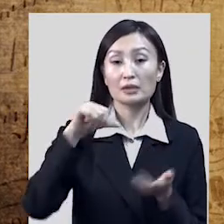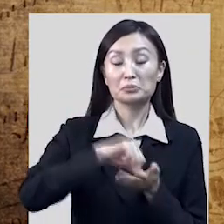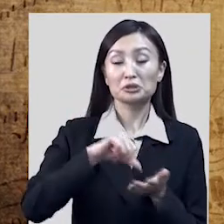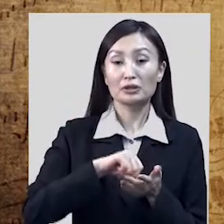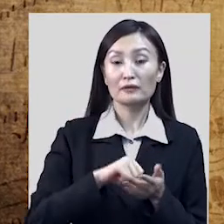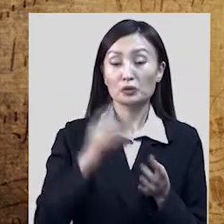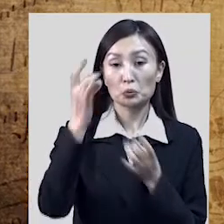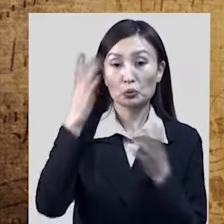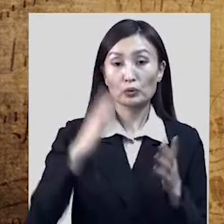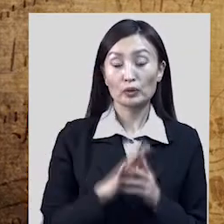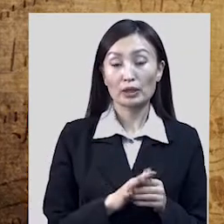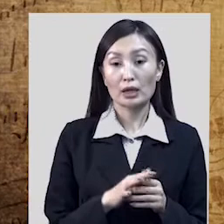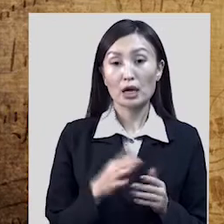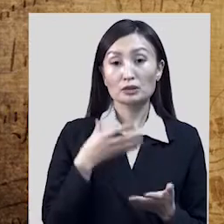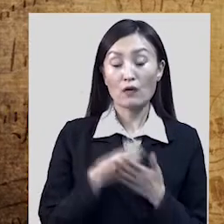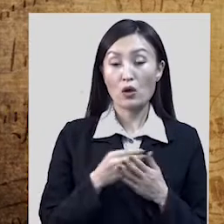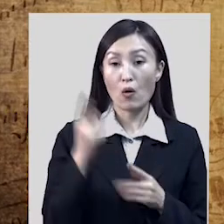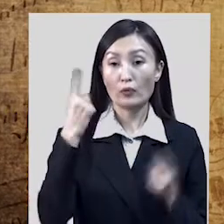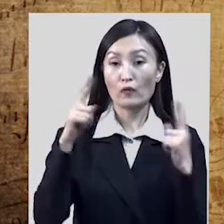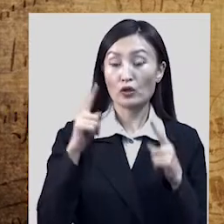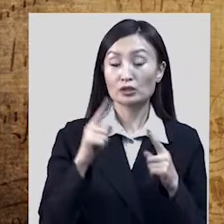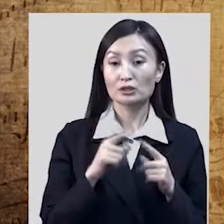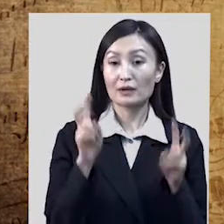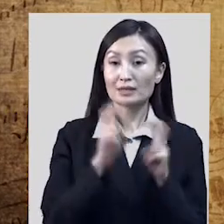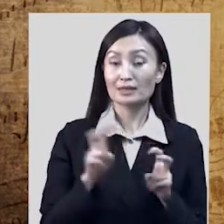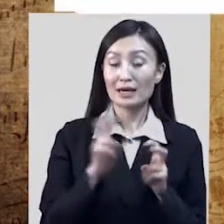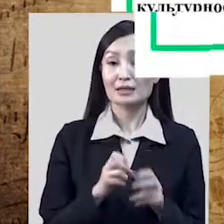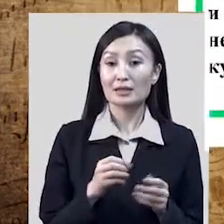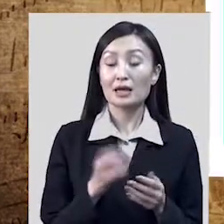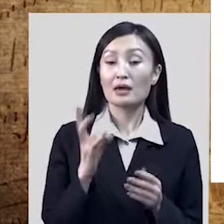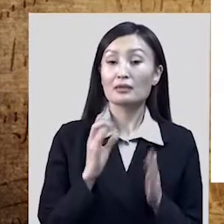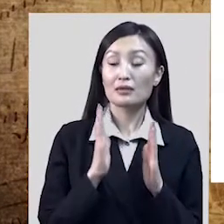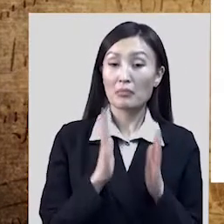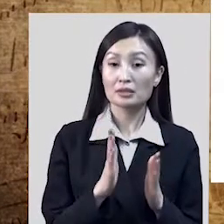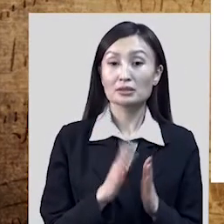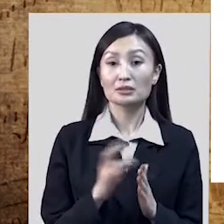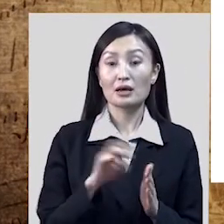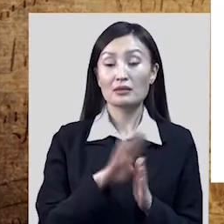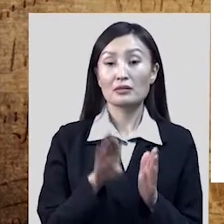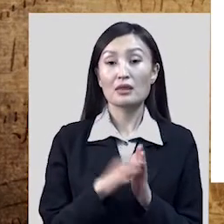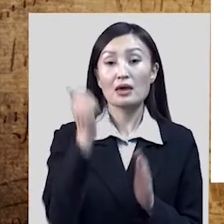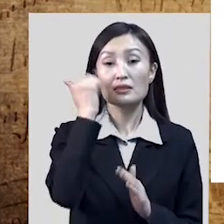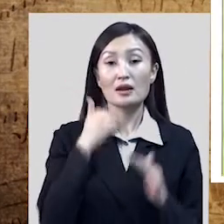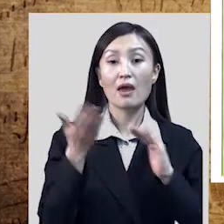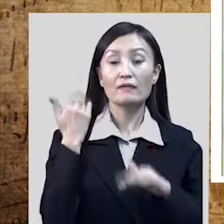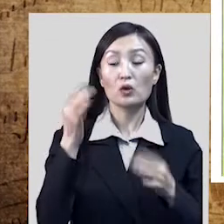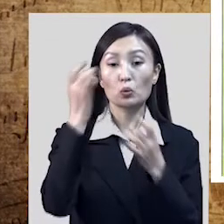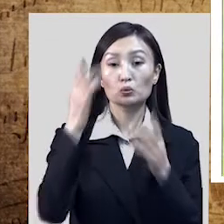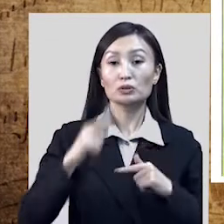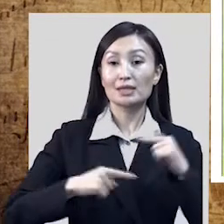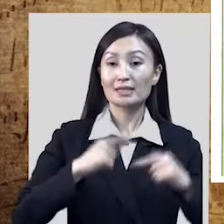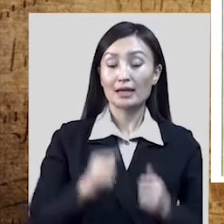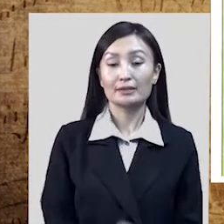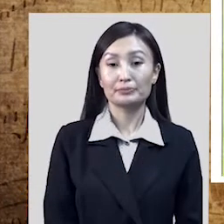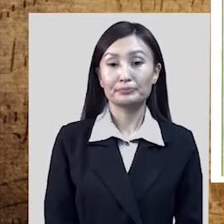эпохи возрождения в своем творчестве и изысканиях опирались непосредственно на древние культурное наследие